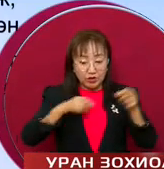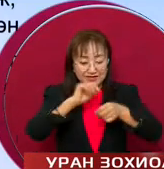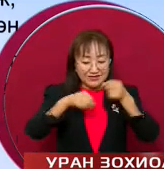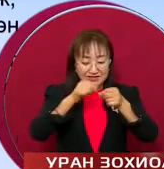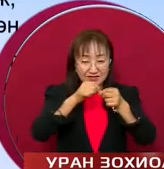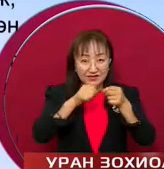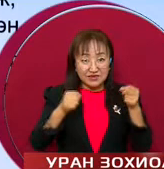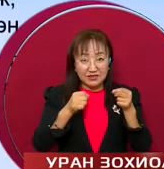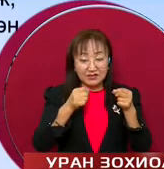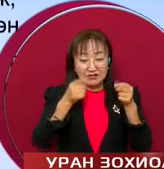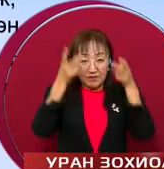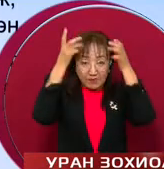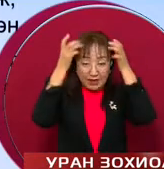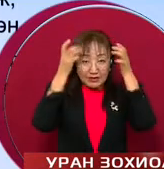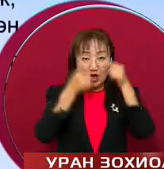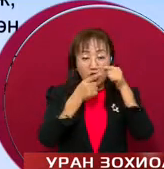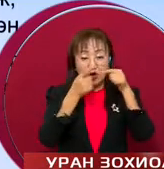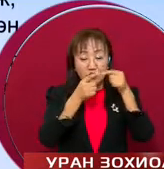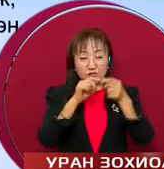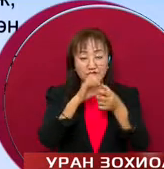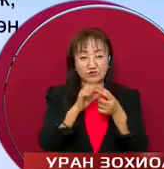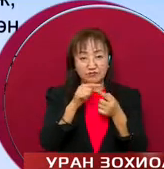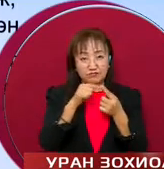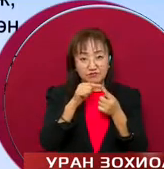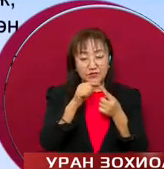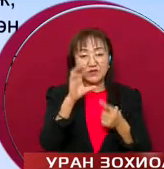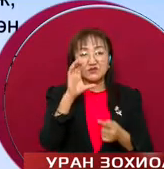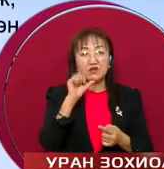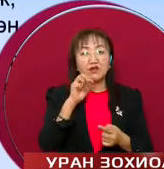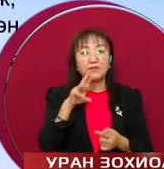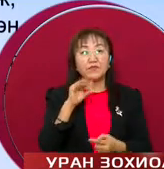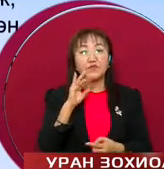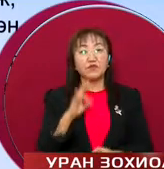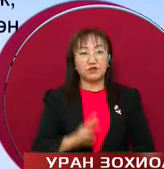зангидах. За малгаан оройн хэсгийг хэлж байна.